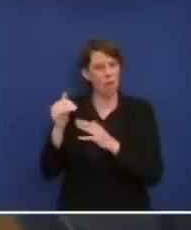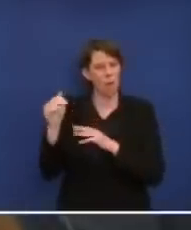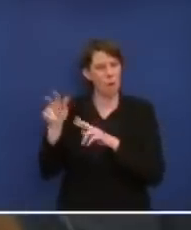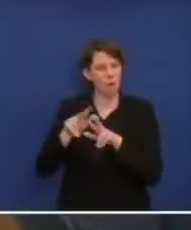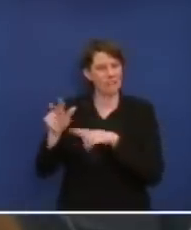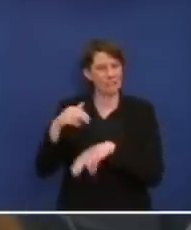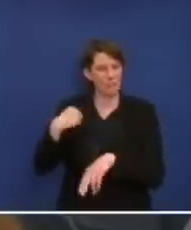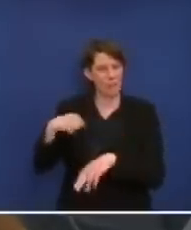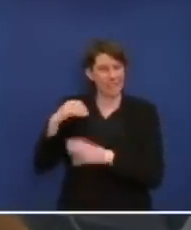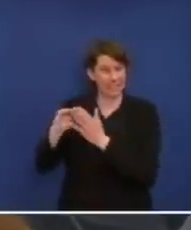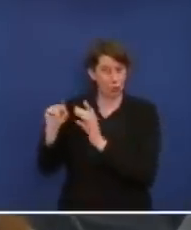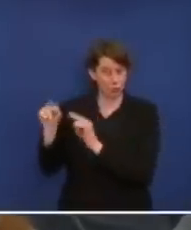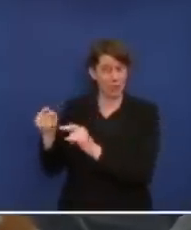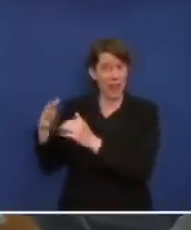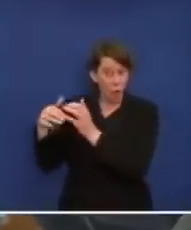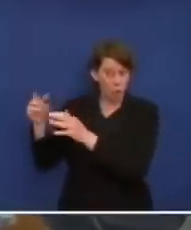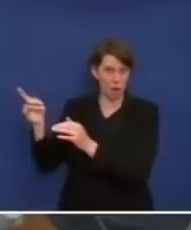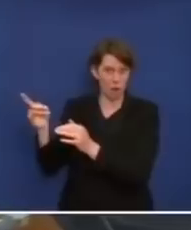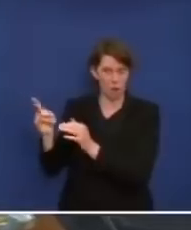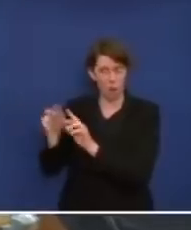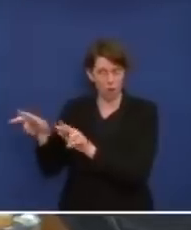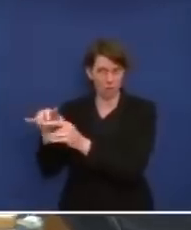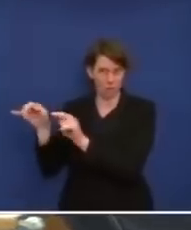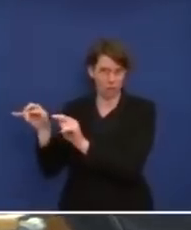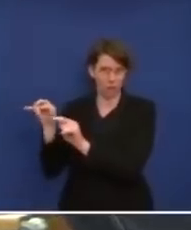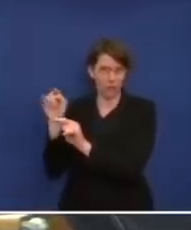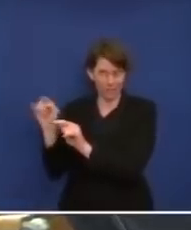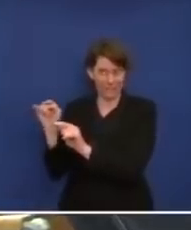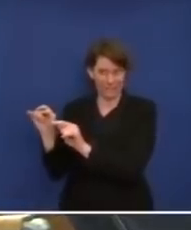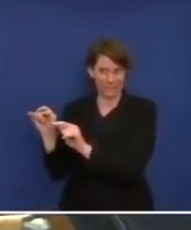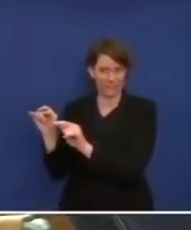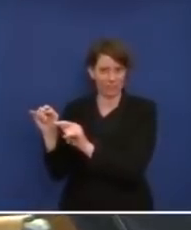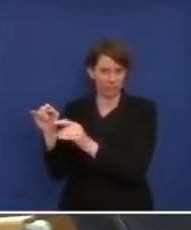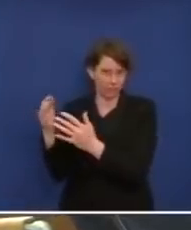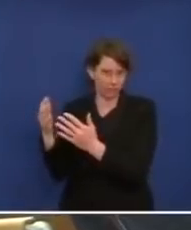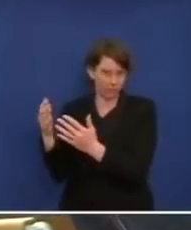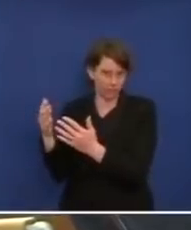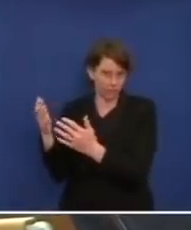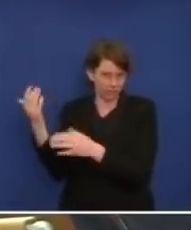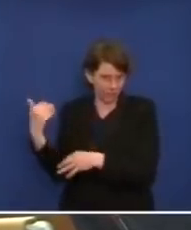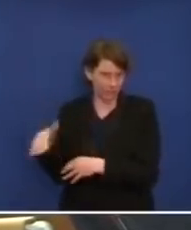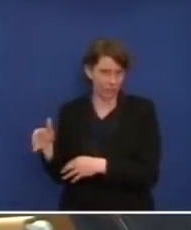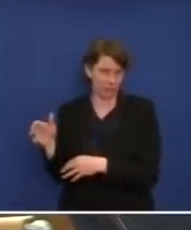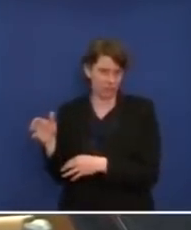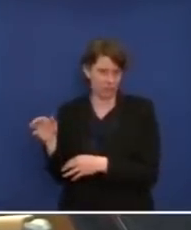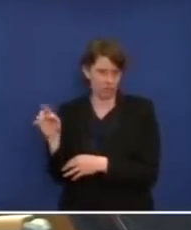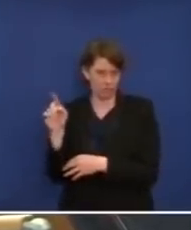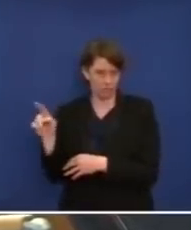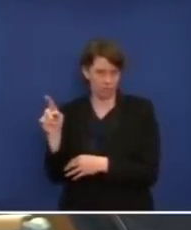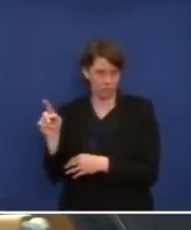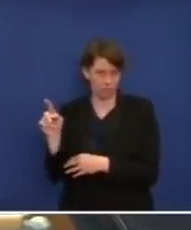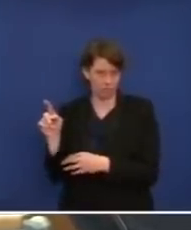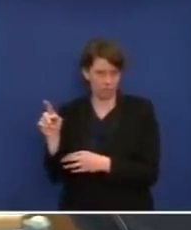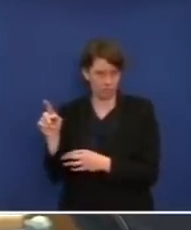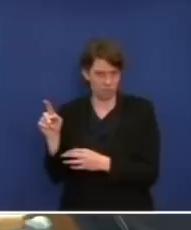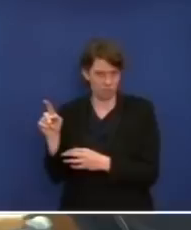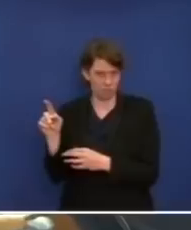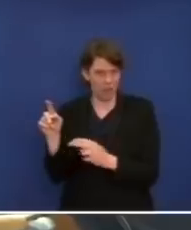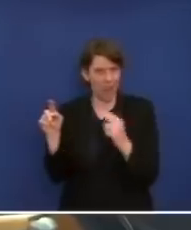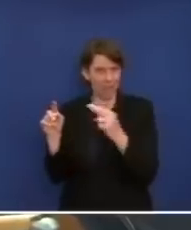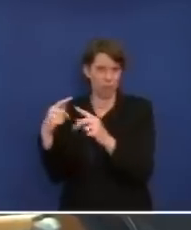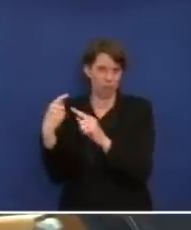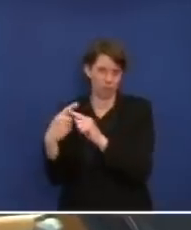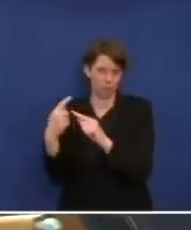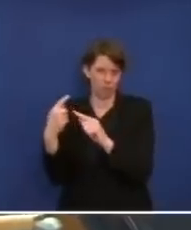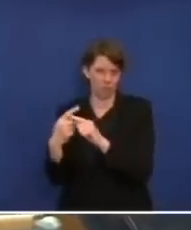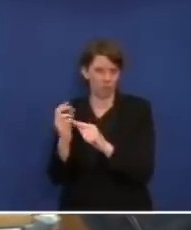von Mädchenschulen galten ja als einer der positiven Aspekte der